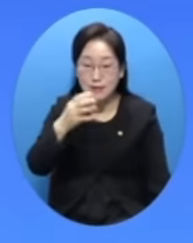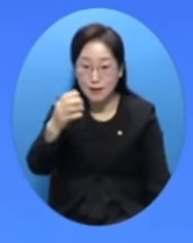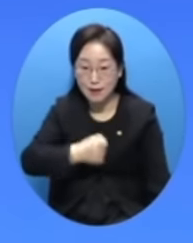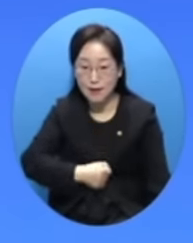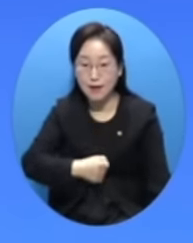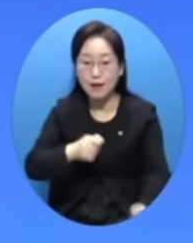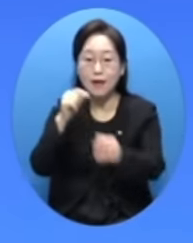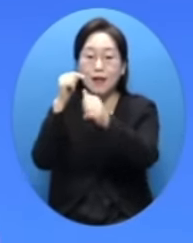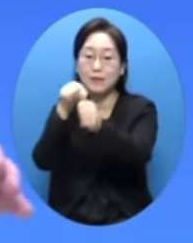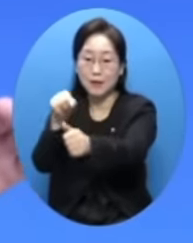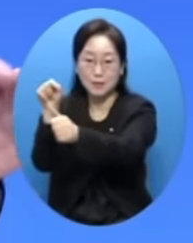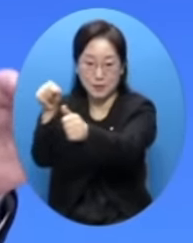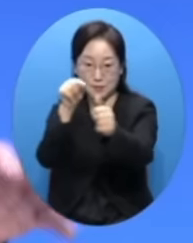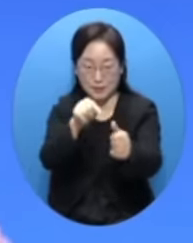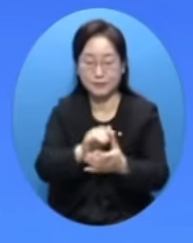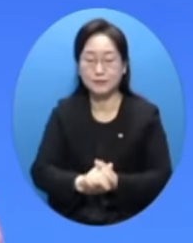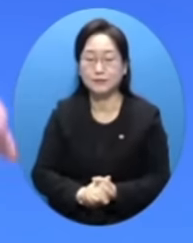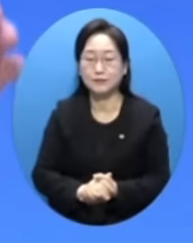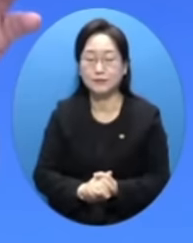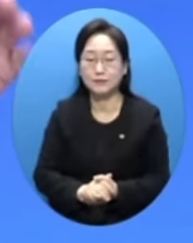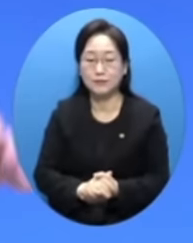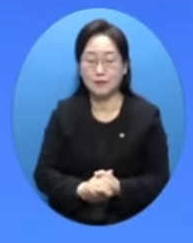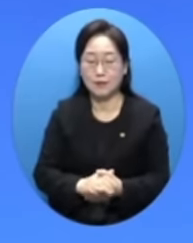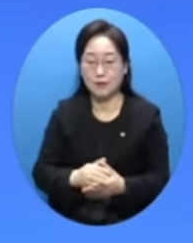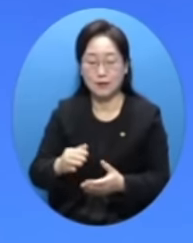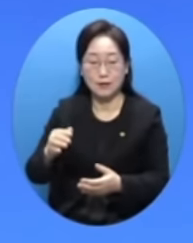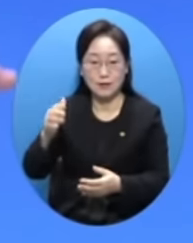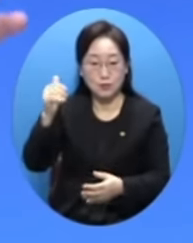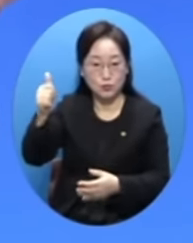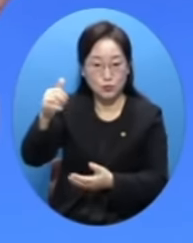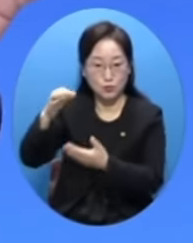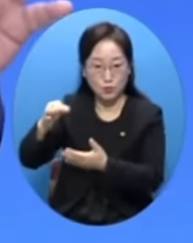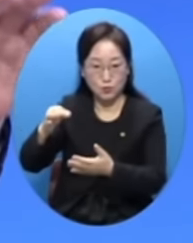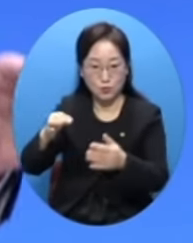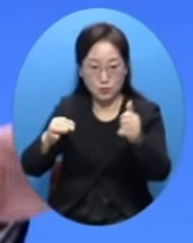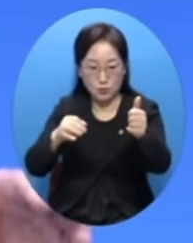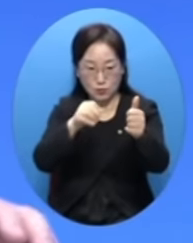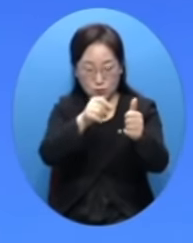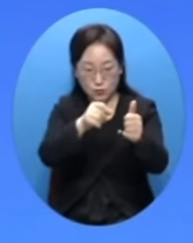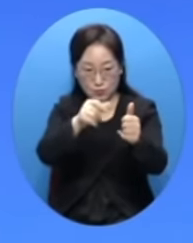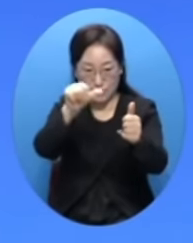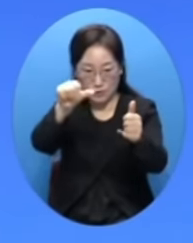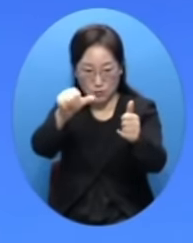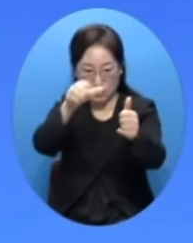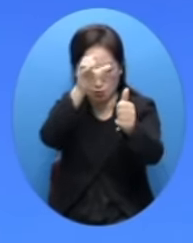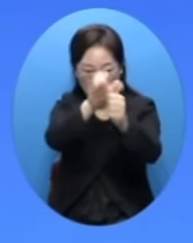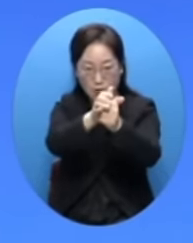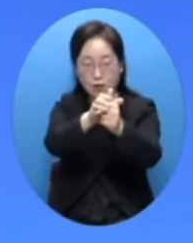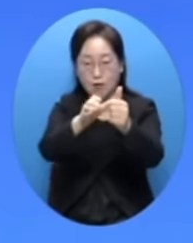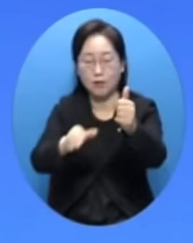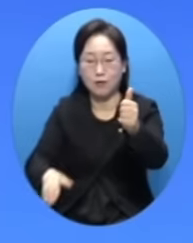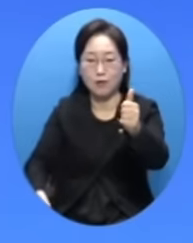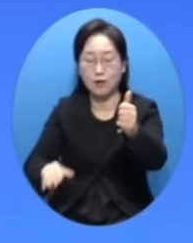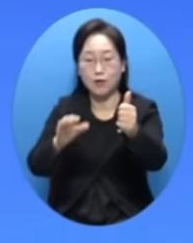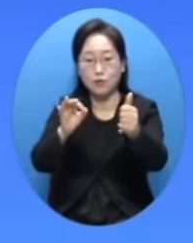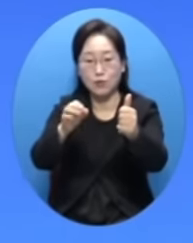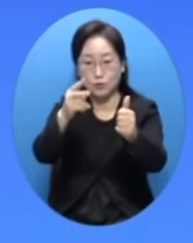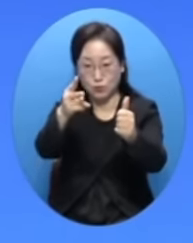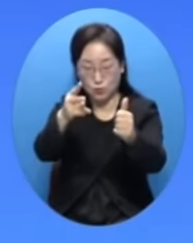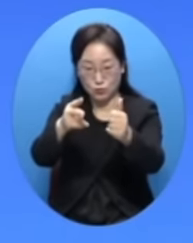그래서 각 그 사람이 갖고 있는 지능에 따라서 한 사람은 다섯 달란트 한 사람은 두